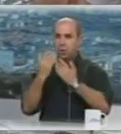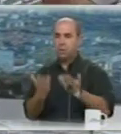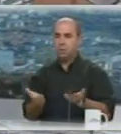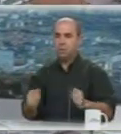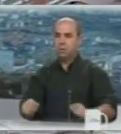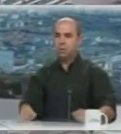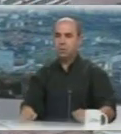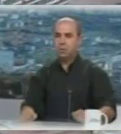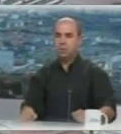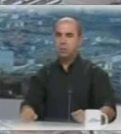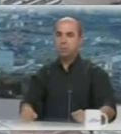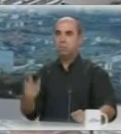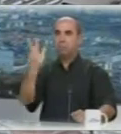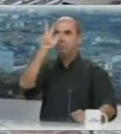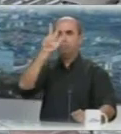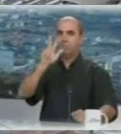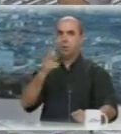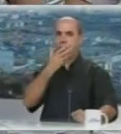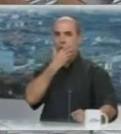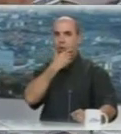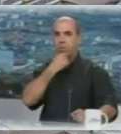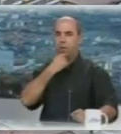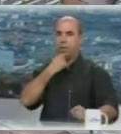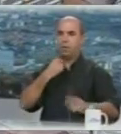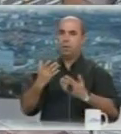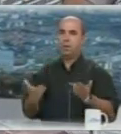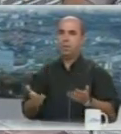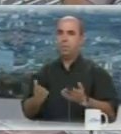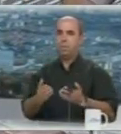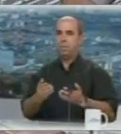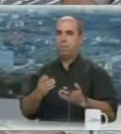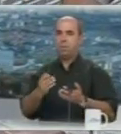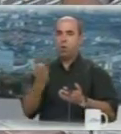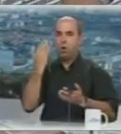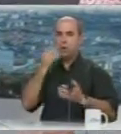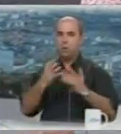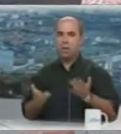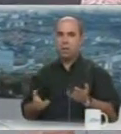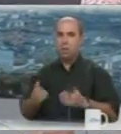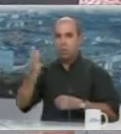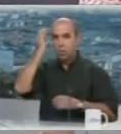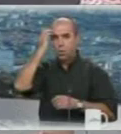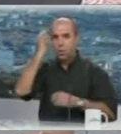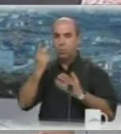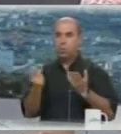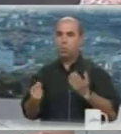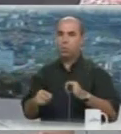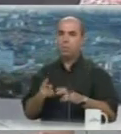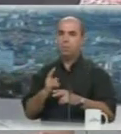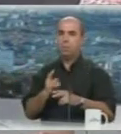الماء، كانوا ديكور يعني فذاك. نعم ديكور جميل قديم، قديم ذاك صحيح، اللي كانت بكري معروفة بالأسماك حتى